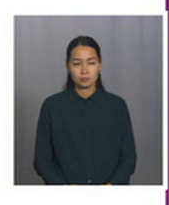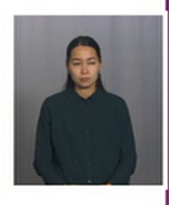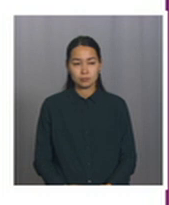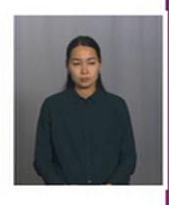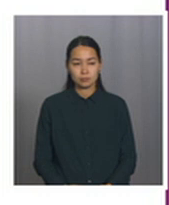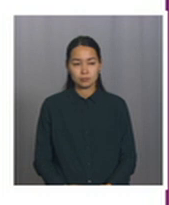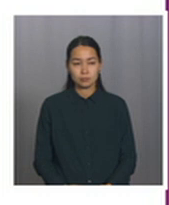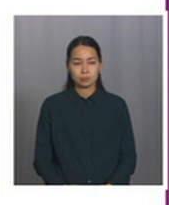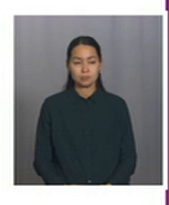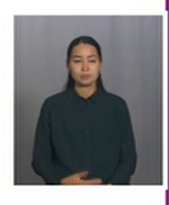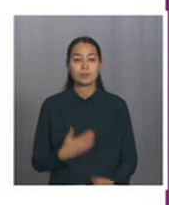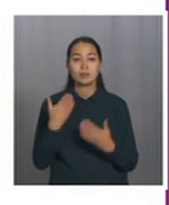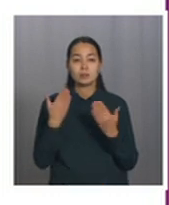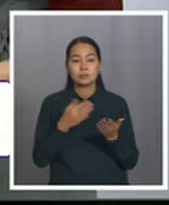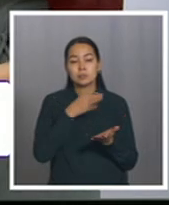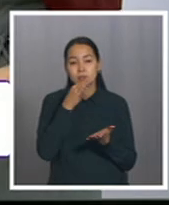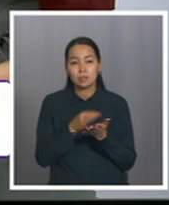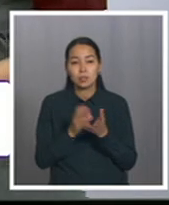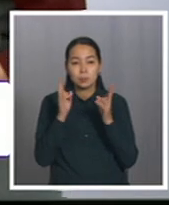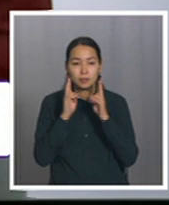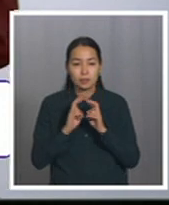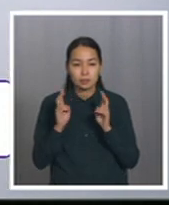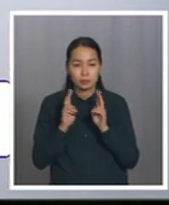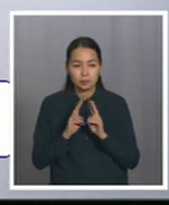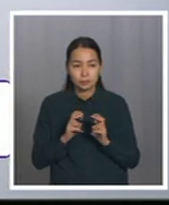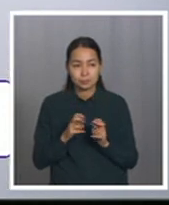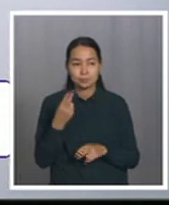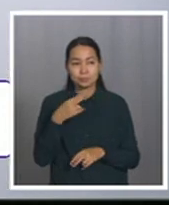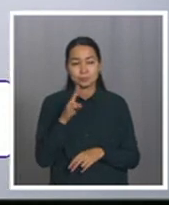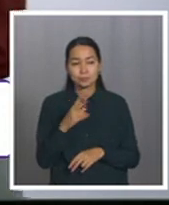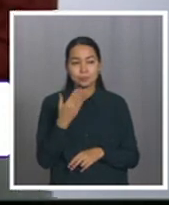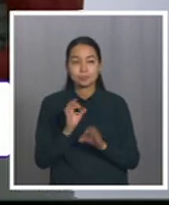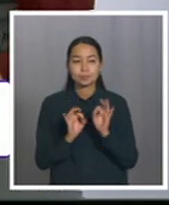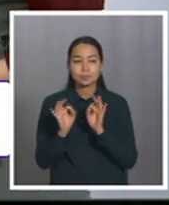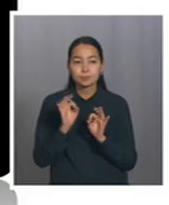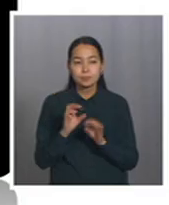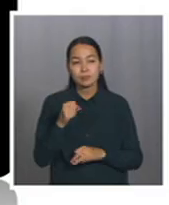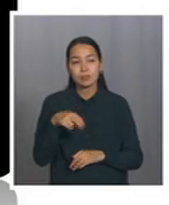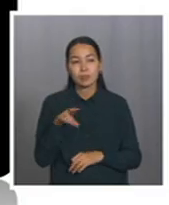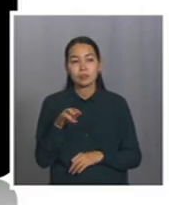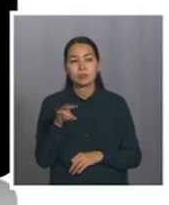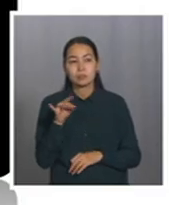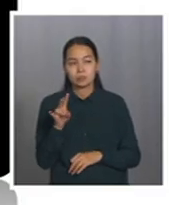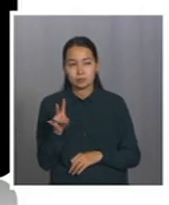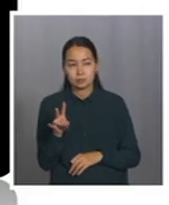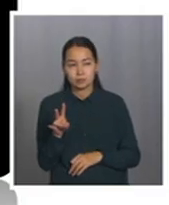Ал енді жауабын қарастырайық. ДНК молекуласында аденин,